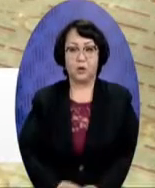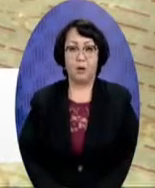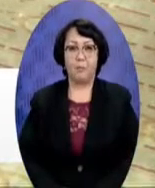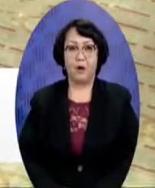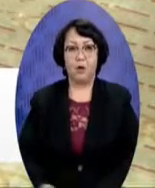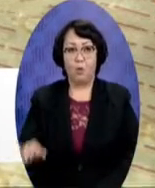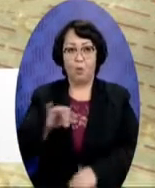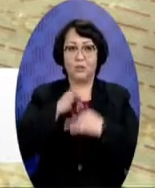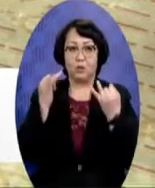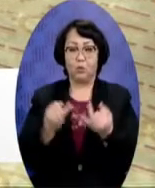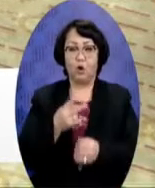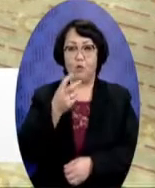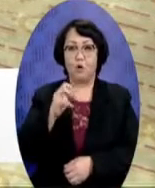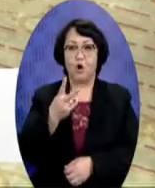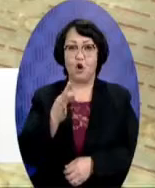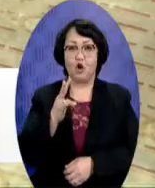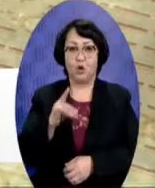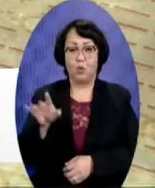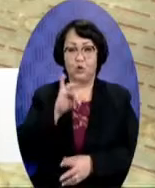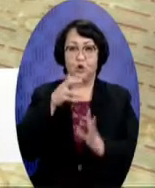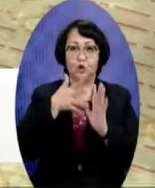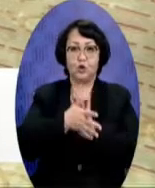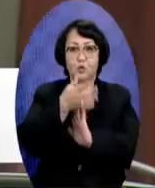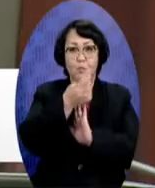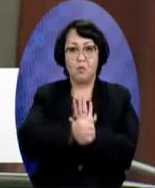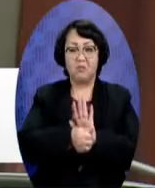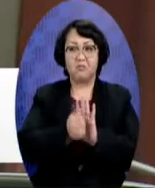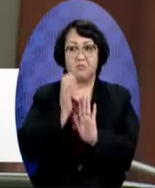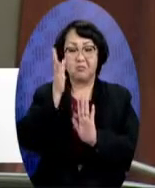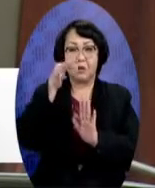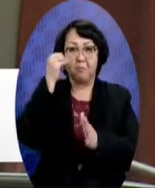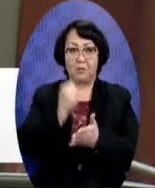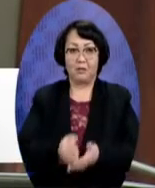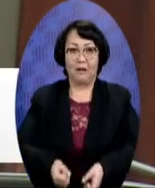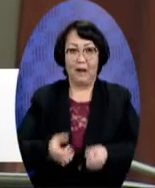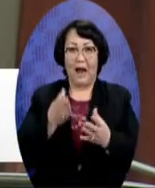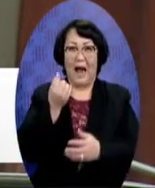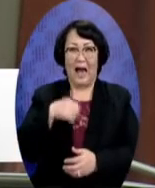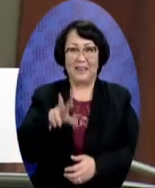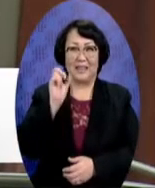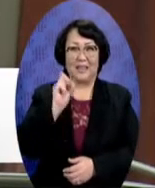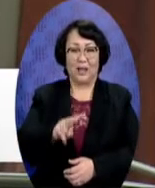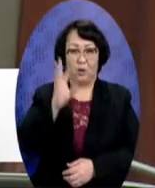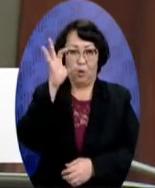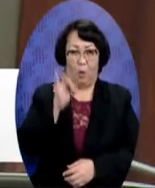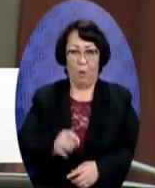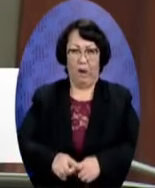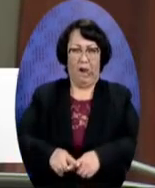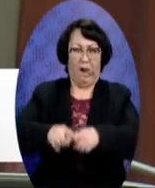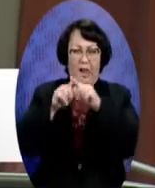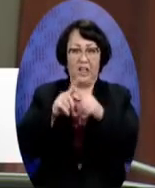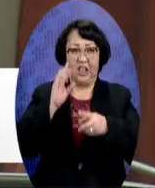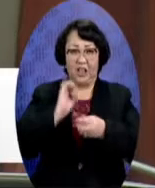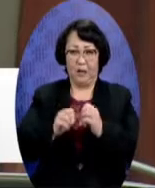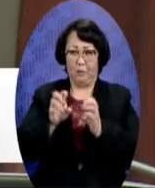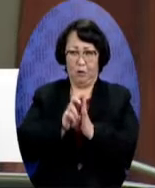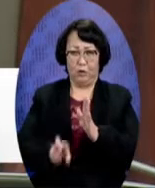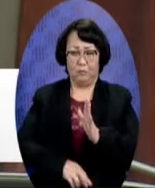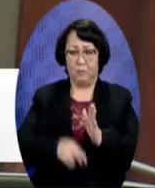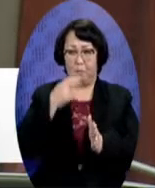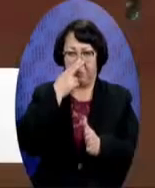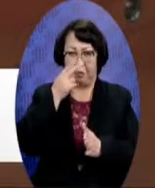За, улсын хурл 2020 оны улсын төсвийг батлан гаргахтаа алдагдлын хэмжээ хэт өсгсөн, бас хэрэгжих боломжгүй хийсвэр орлогыг